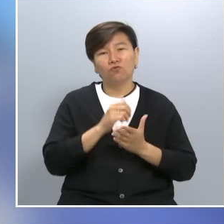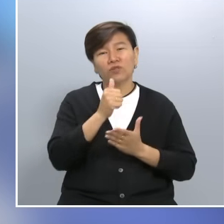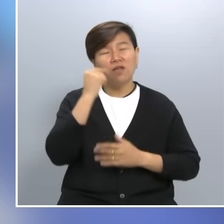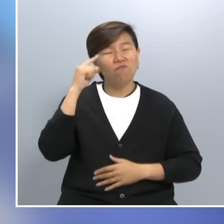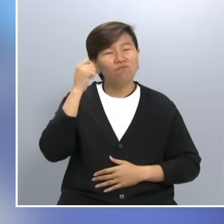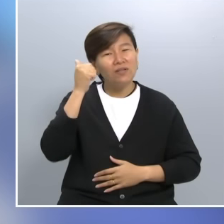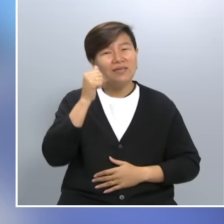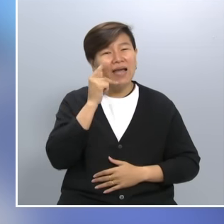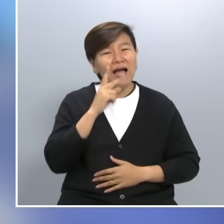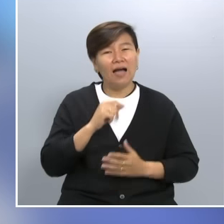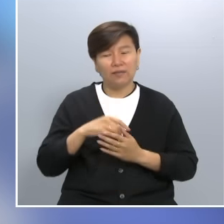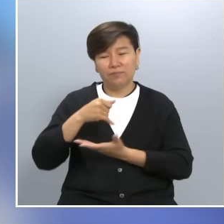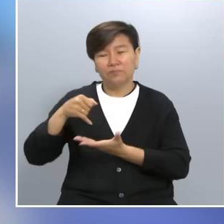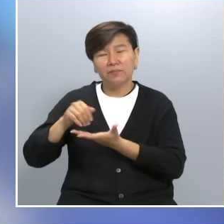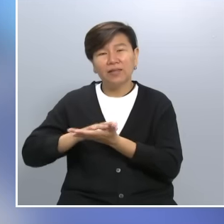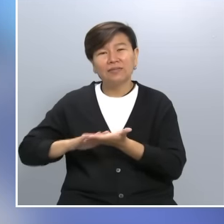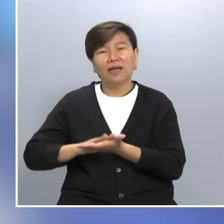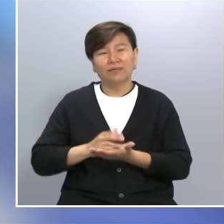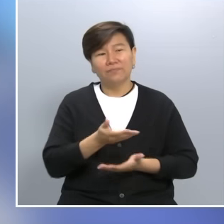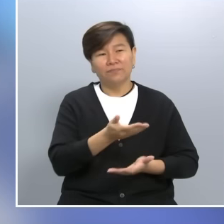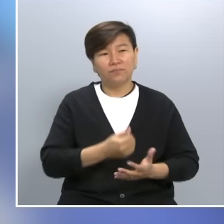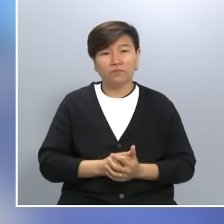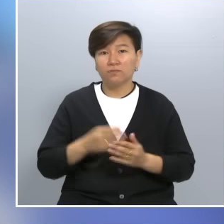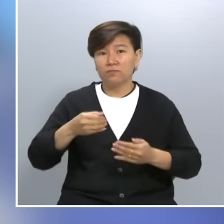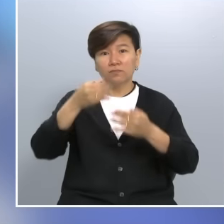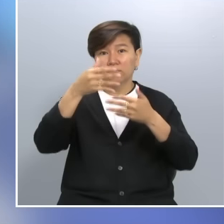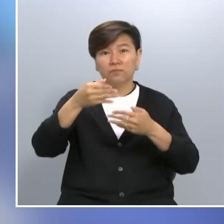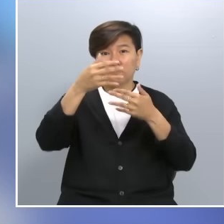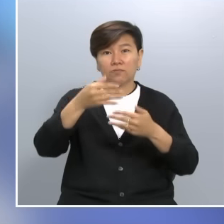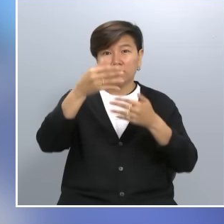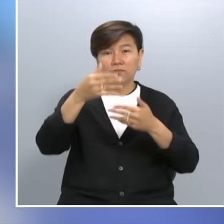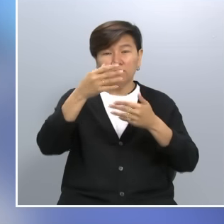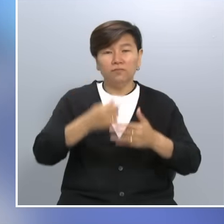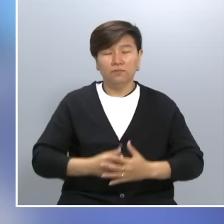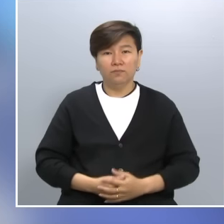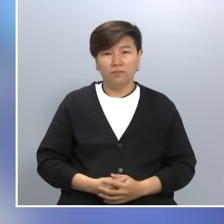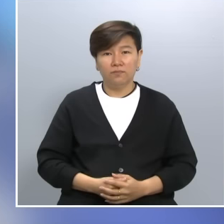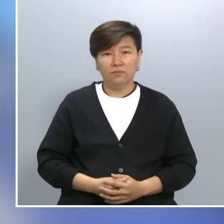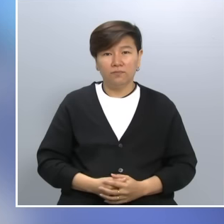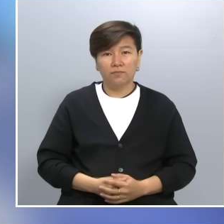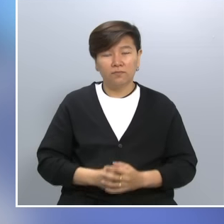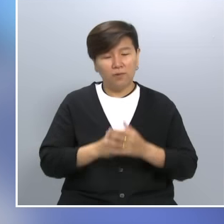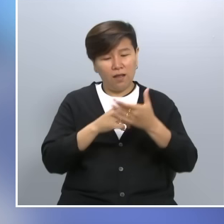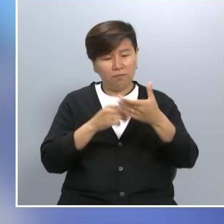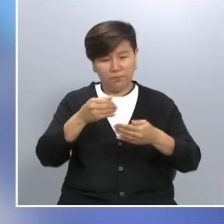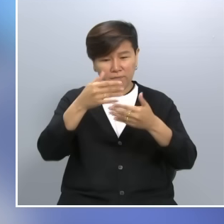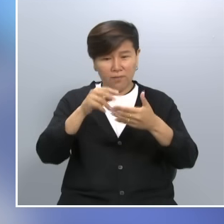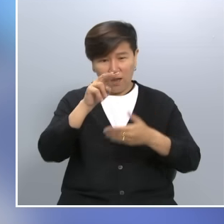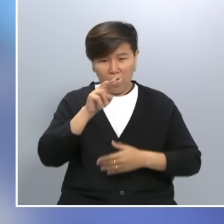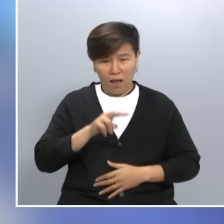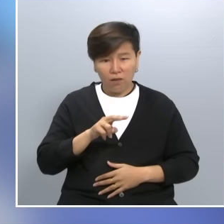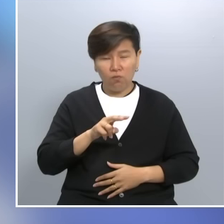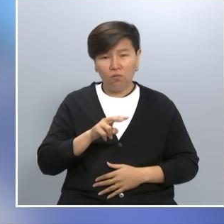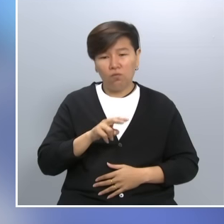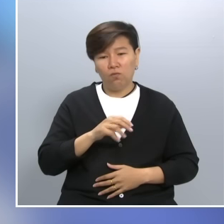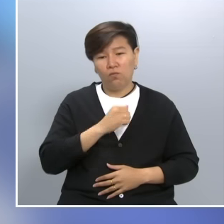ค่ะจะไปล้างจานอืแล้วแชทแบบเยค่ะค่ะเธอเองบอกว่าพอเธอได้อ่านแล้วอ้าวท้อนะ